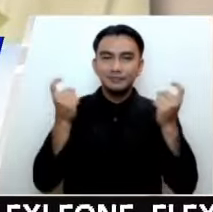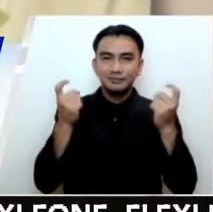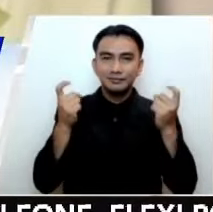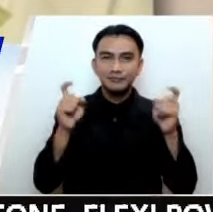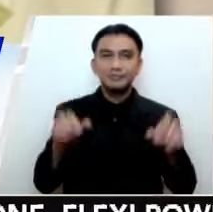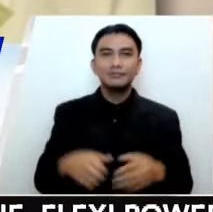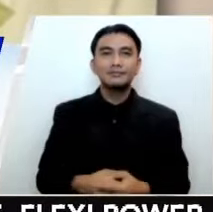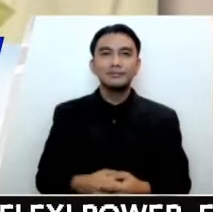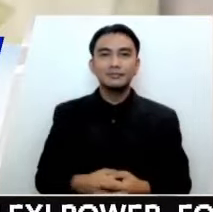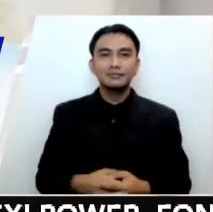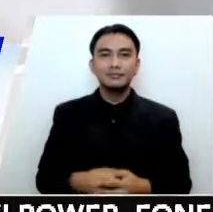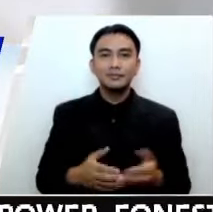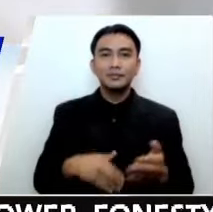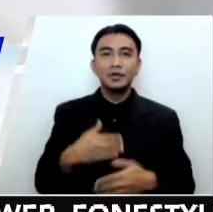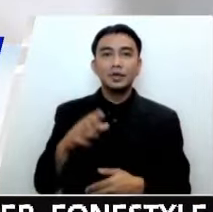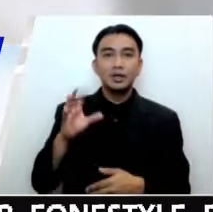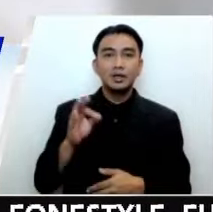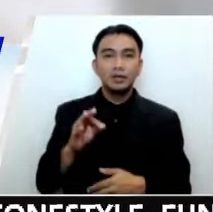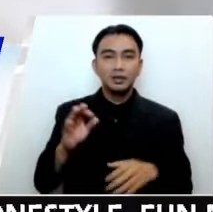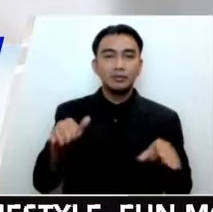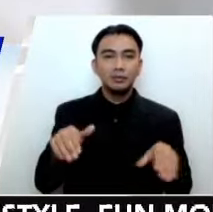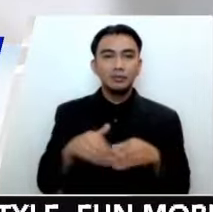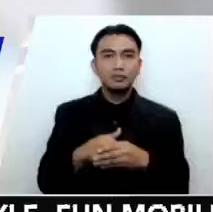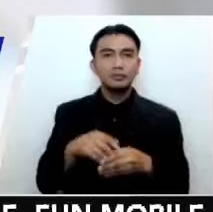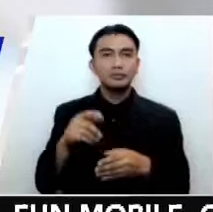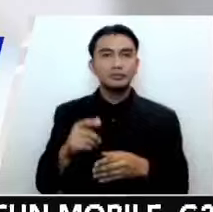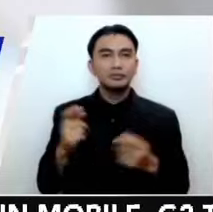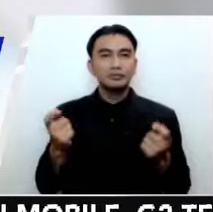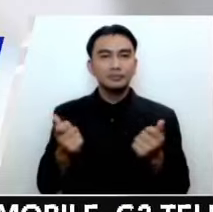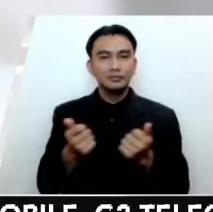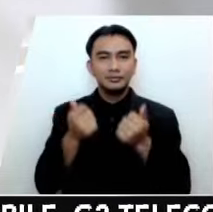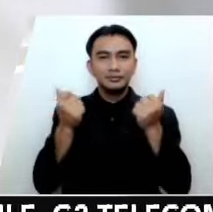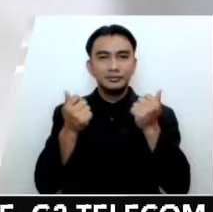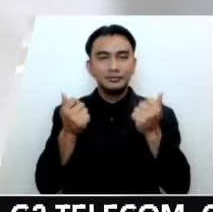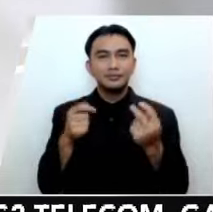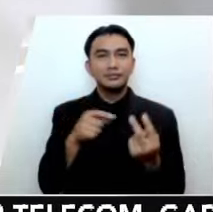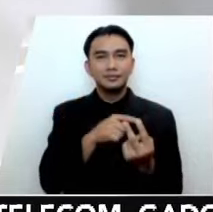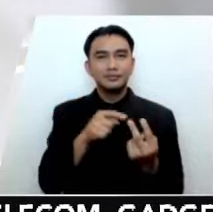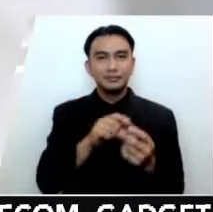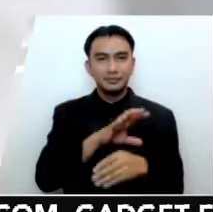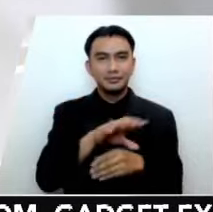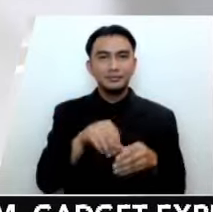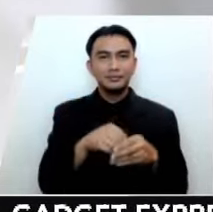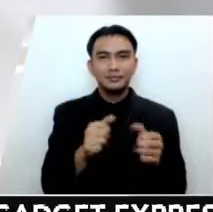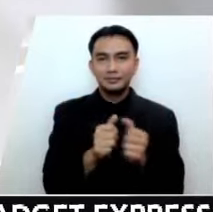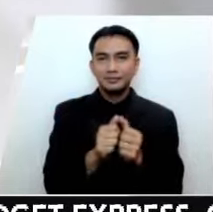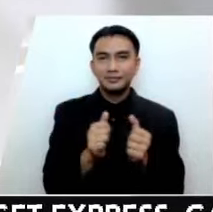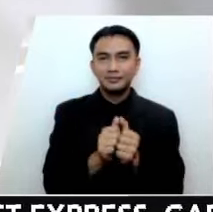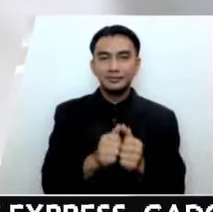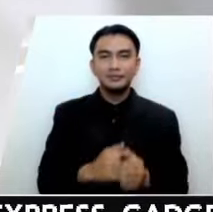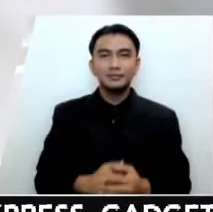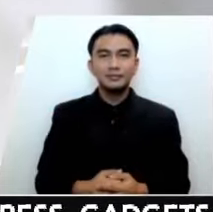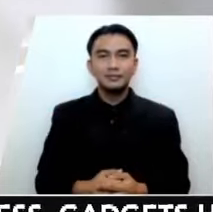9th wedding anniversary ni na Heart and Cheese. Nelson Canlas, nagbabalita para sa GMA Integrated News.